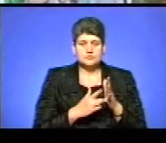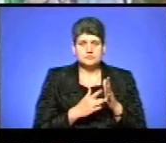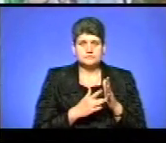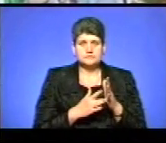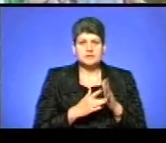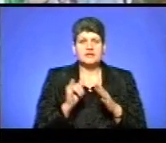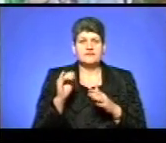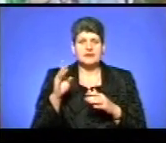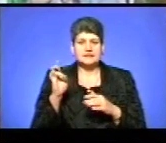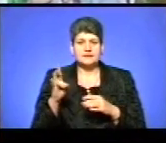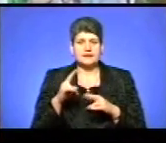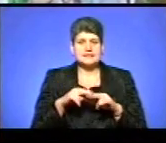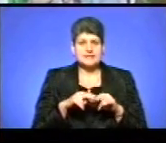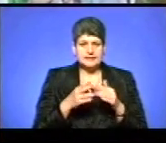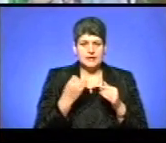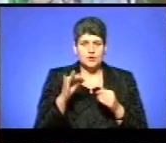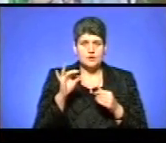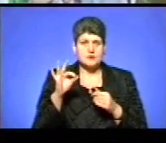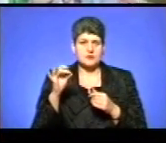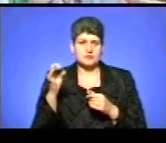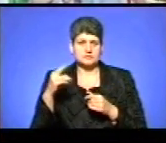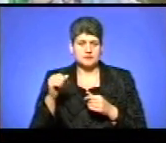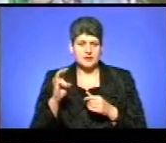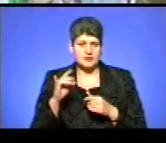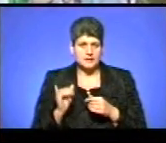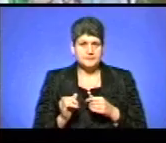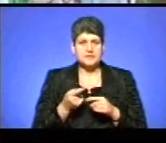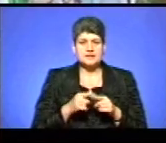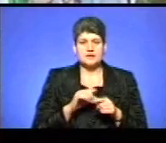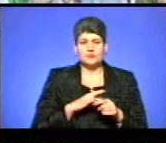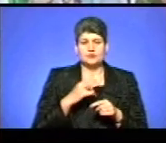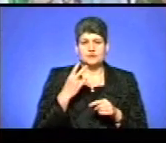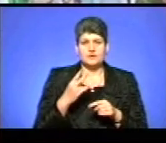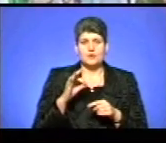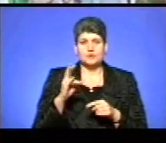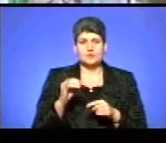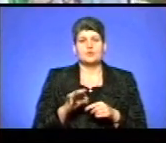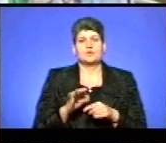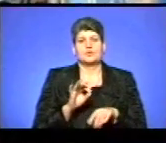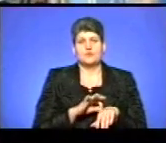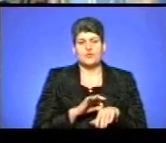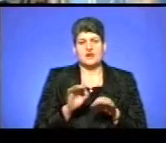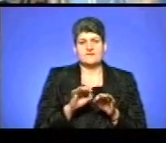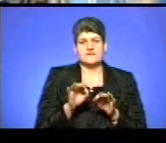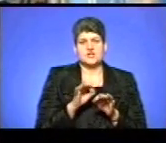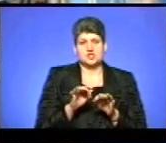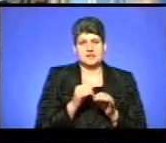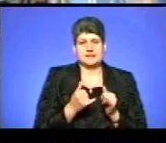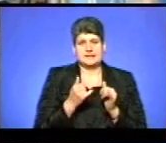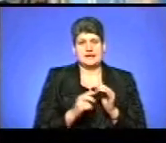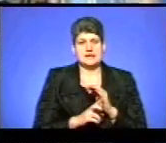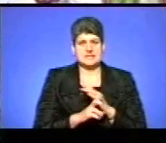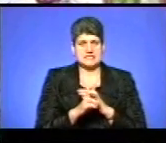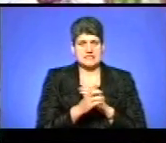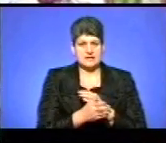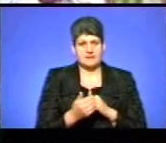Хреститель на Йордані, чи цей дуже хороший, то було зразу два в Тернополі. Онкохворі вишили для церкви